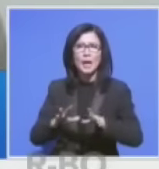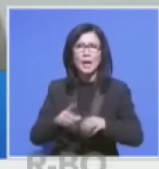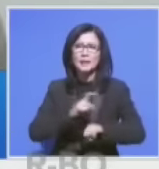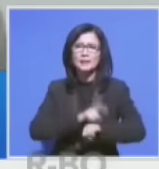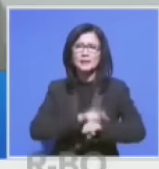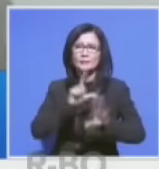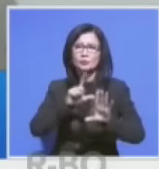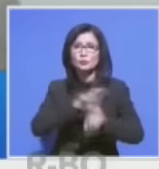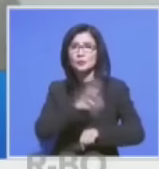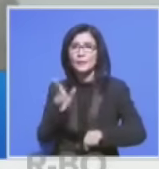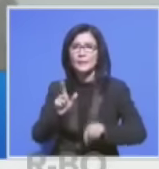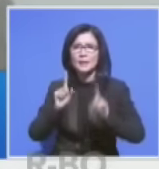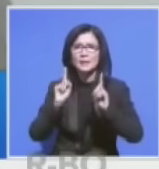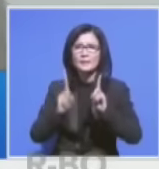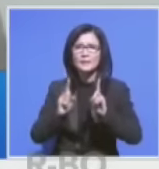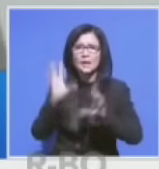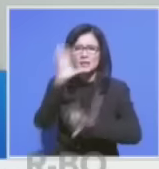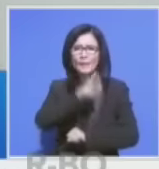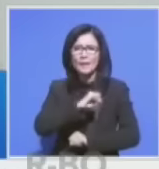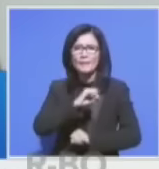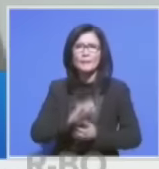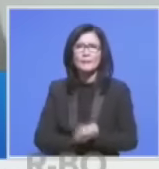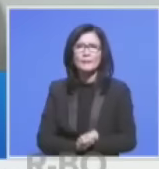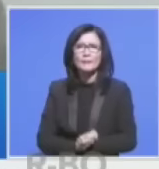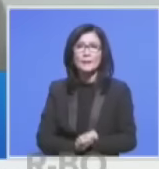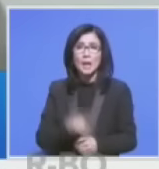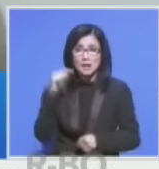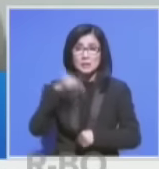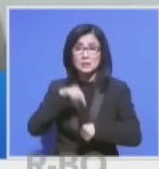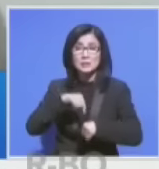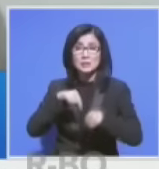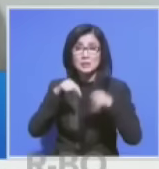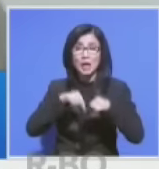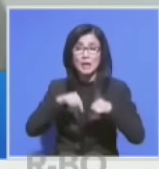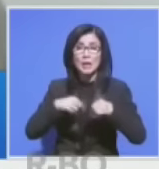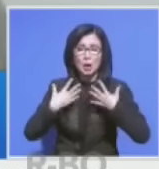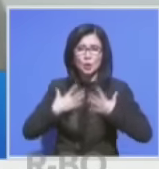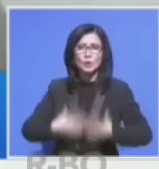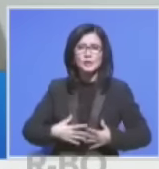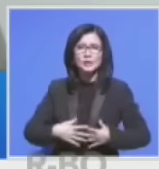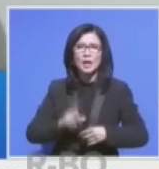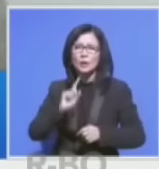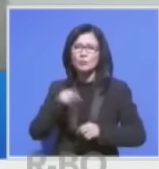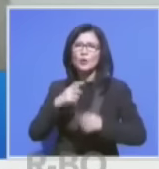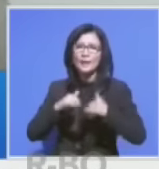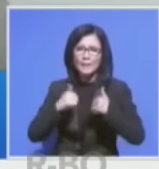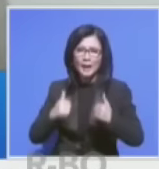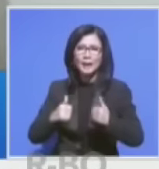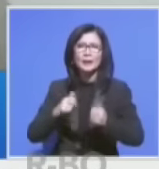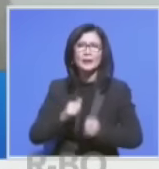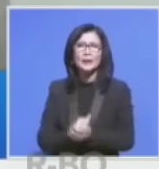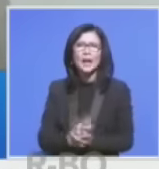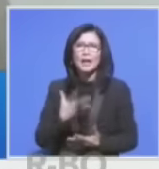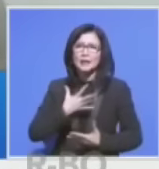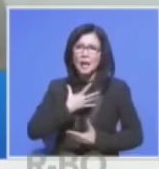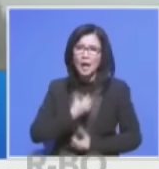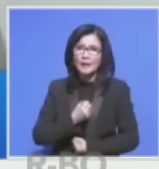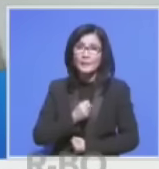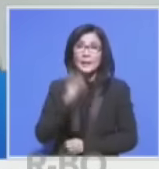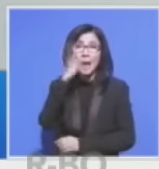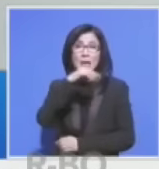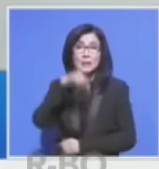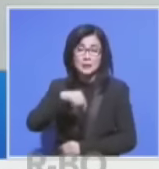7 sampai jam 11 malam. Dan kondisinya sekarang sudah membaik, sudah pulih, dan kita harapkan hari